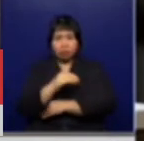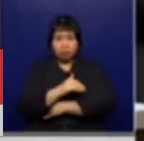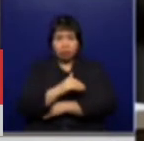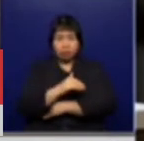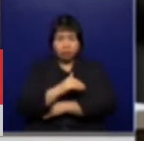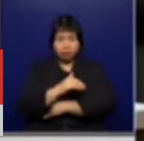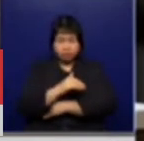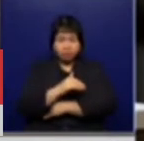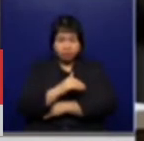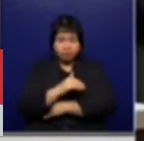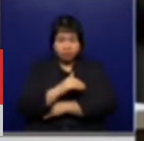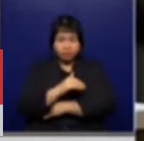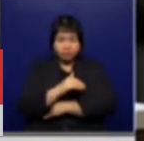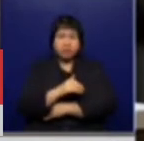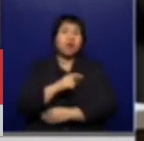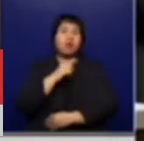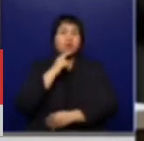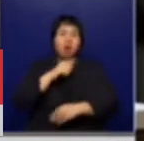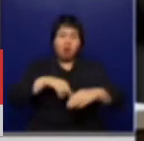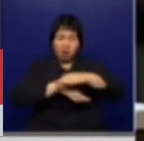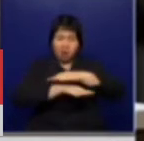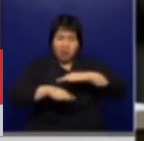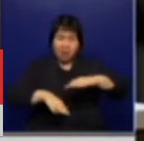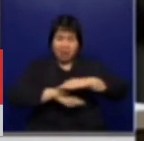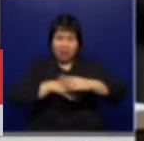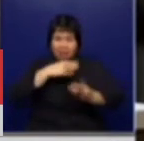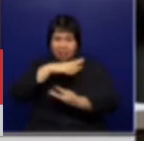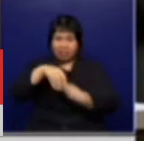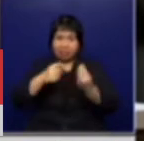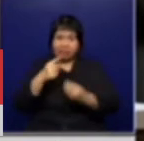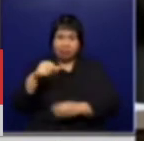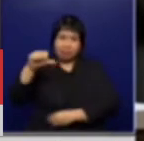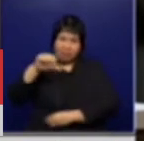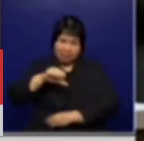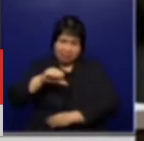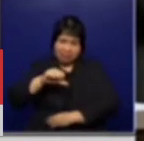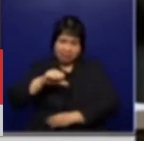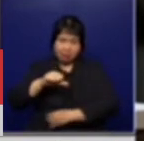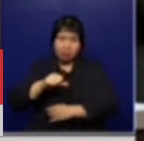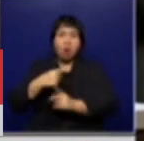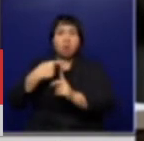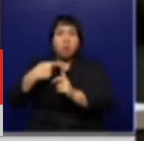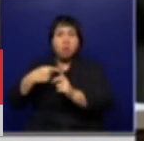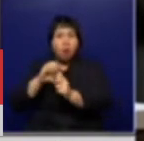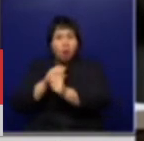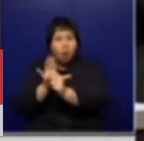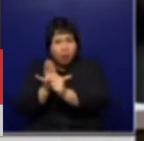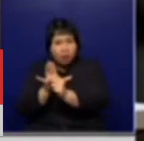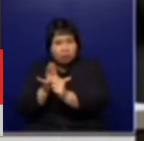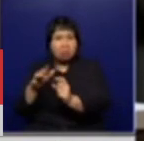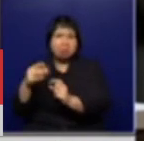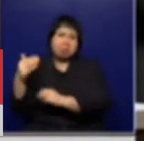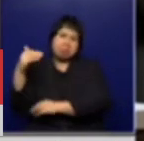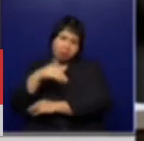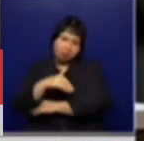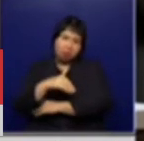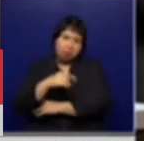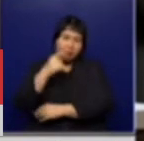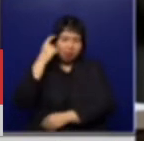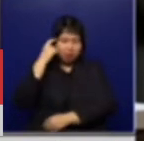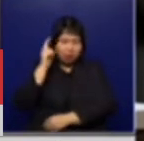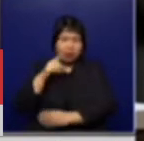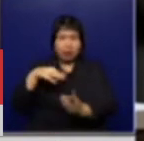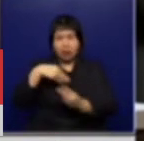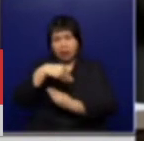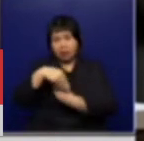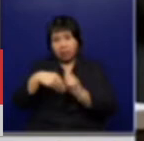อฐานเก่าของเราต่ำเตี้ยเรี่ยดินพอมาเจอกับวิกฤตโควิด-19ซึ่งหลายสำนักคาดการว่าจะทำให้เศรษฐกิจภา